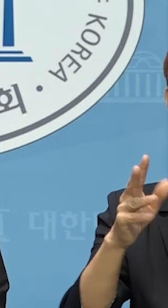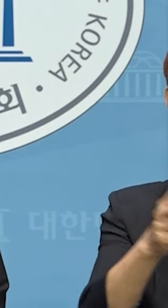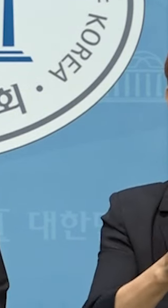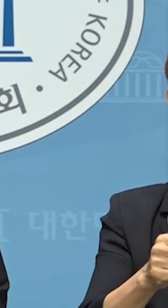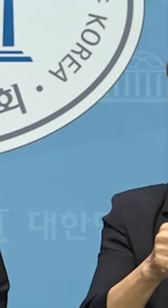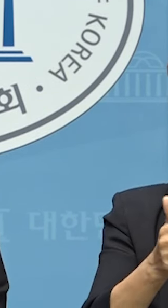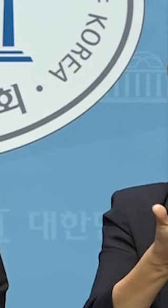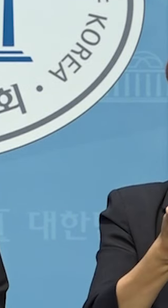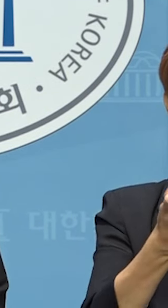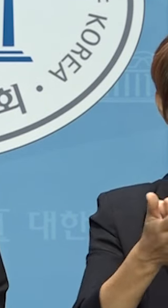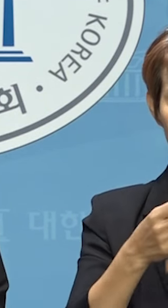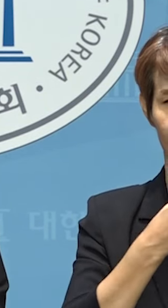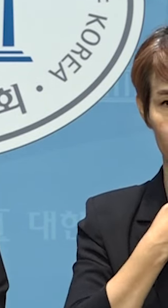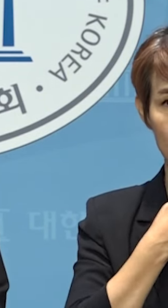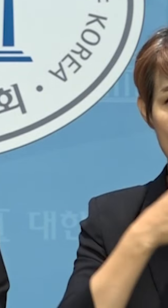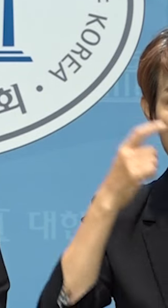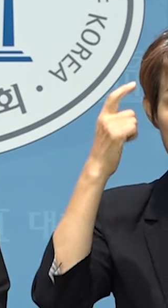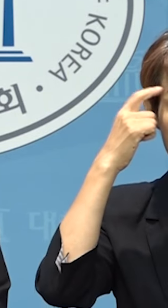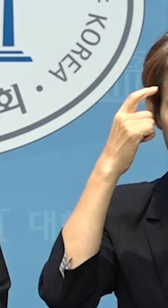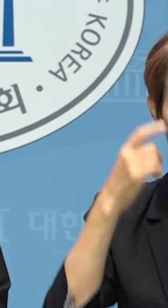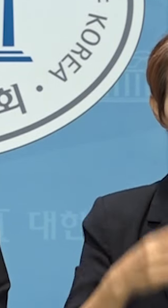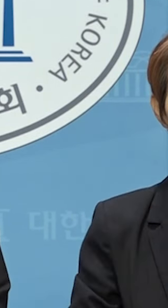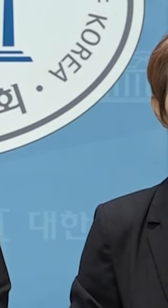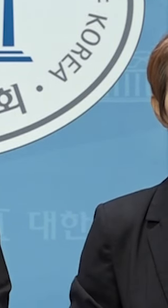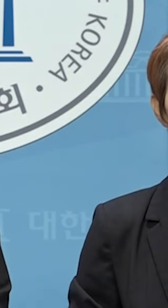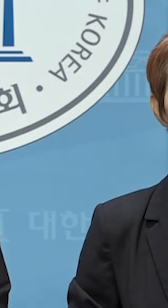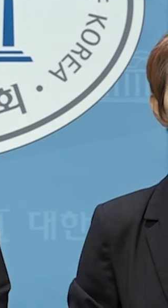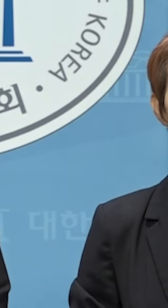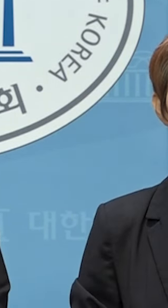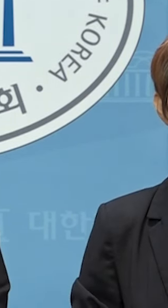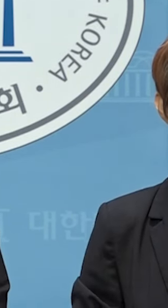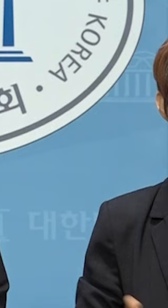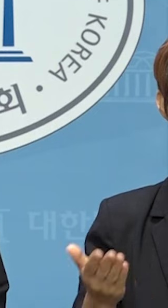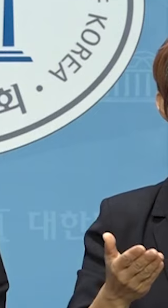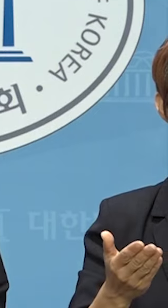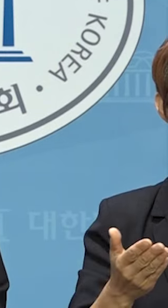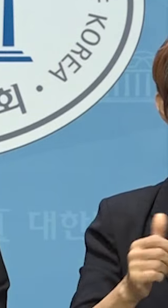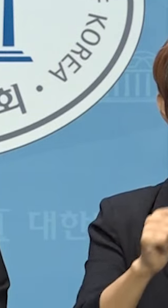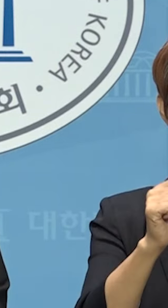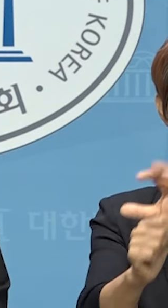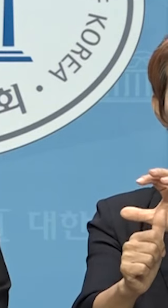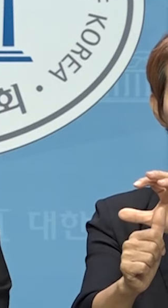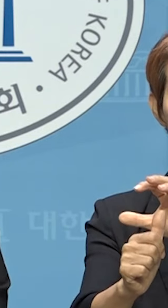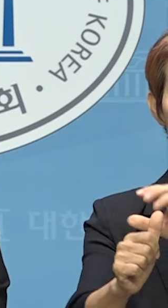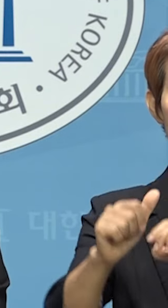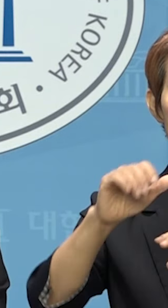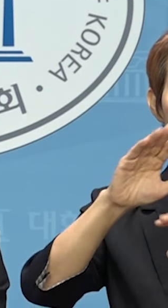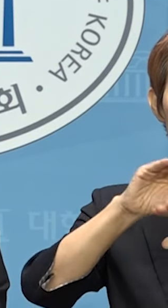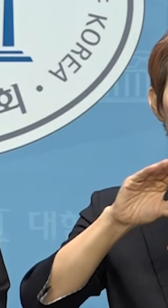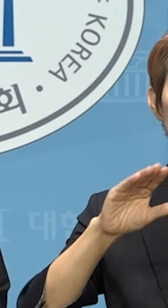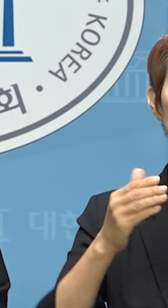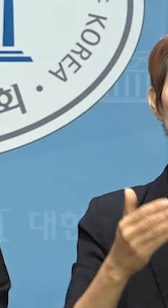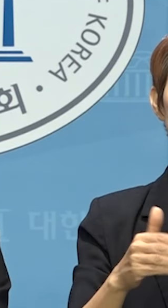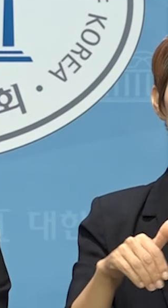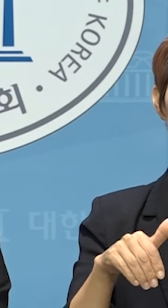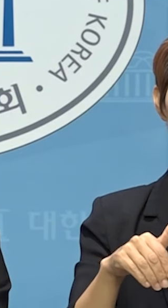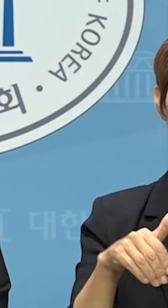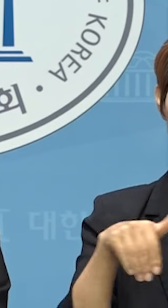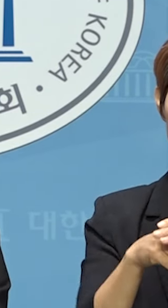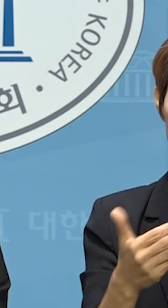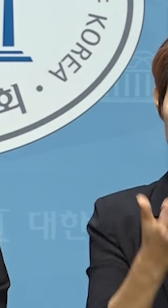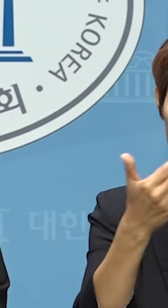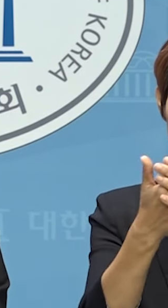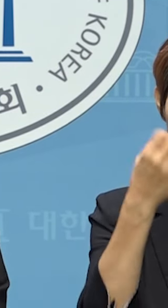사수에 사화를 건 이유는 직무를 마비시켜서 박문진 새 이사진